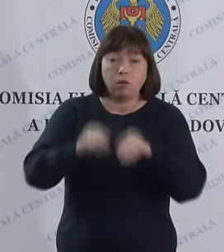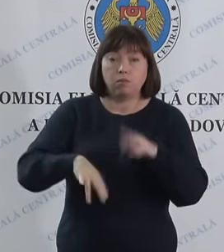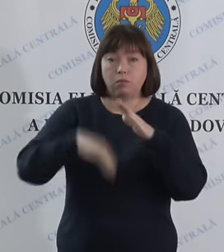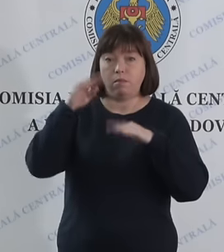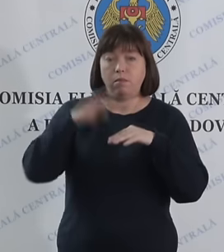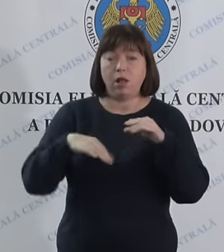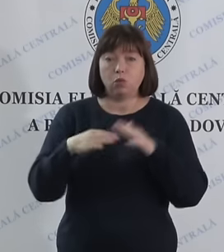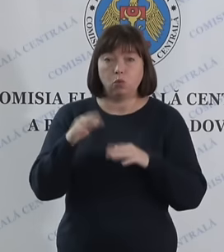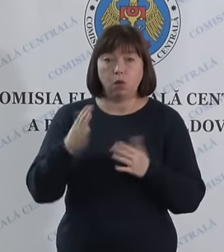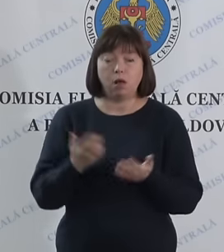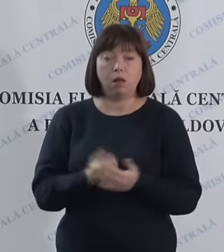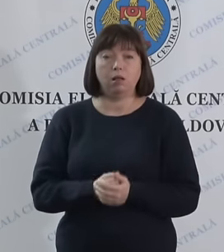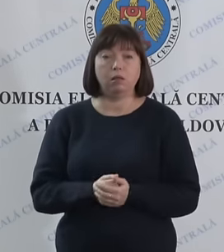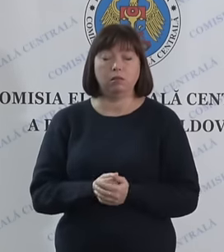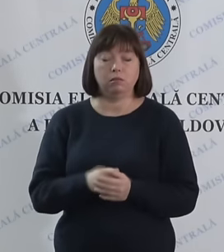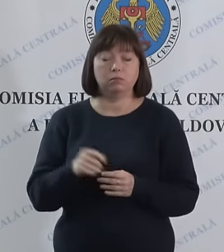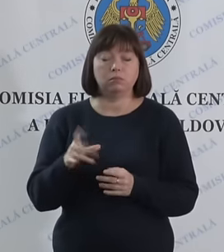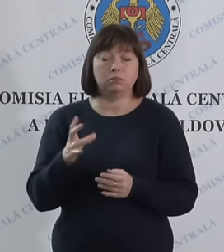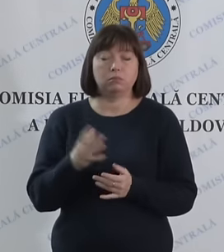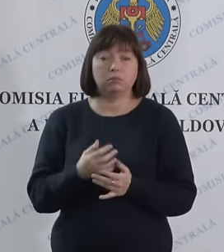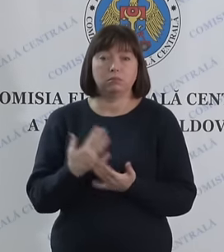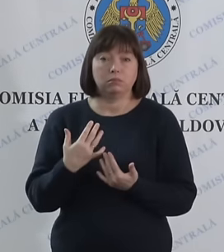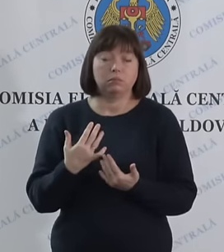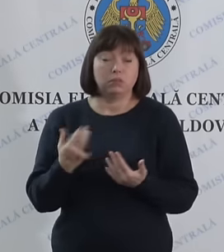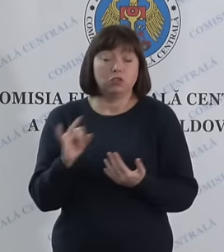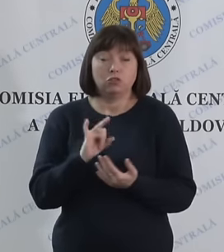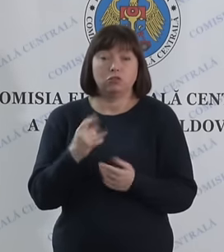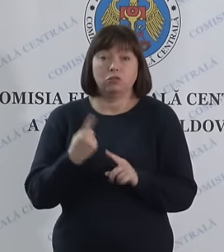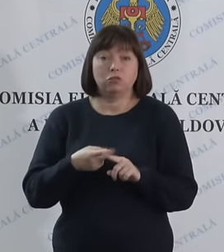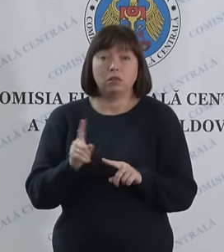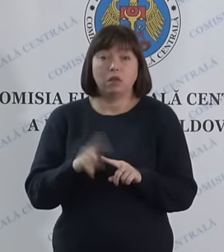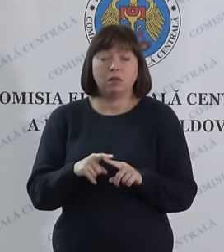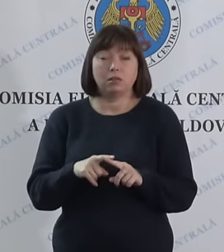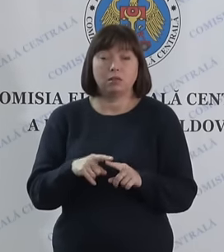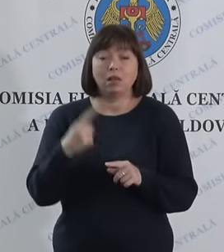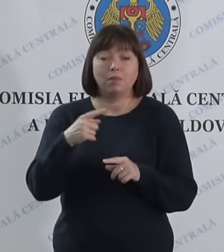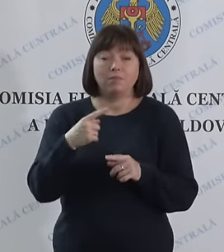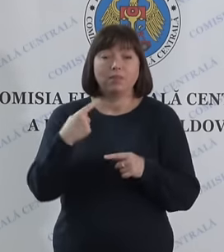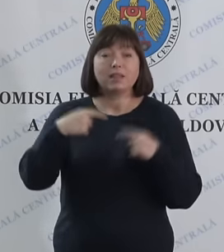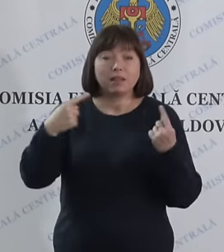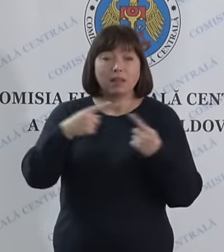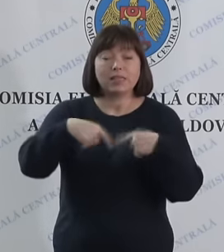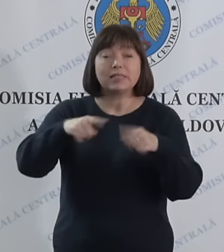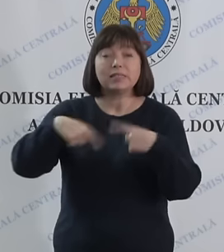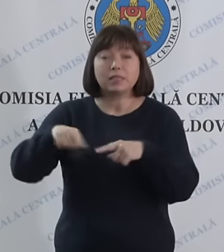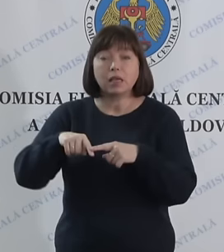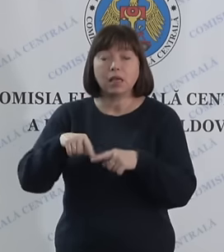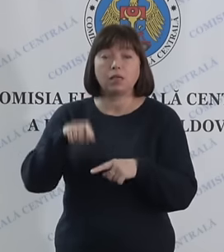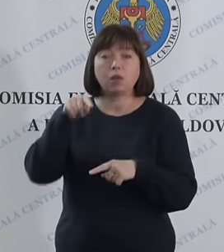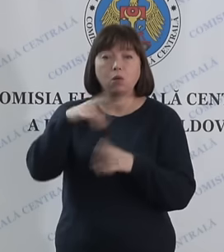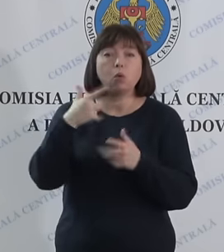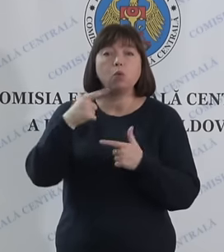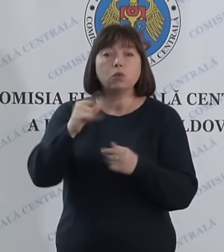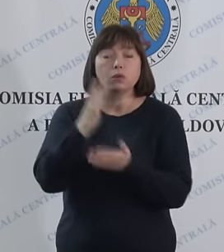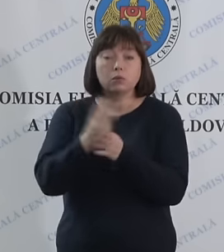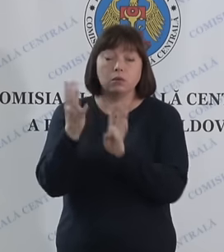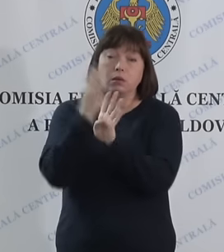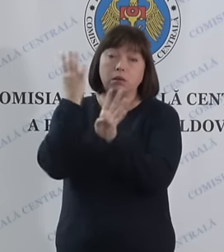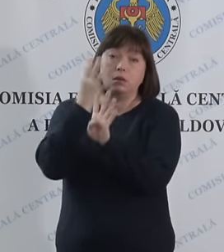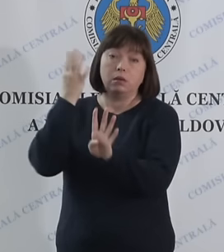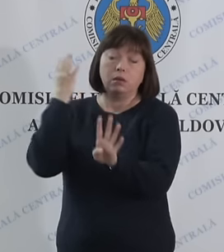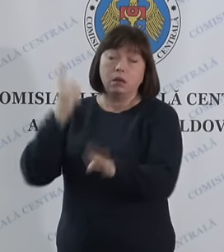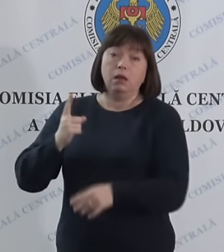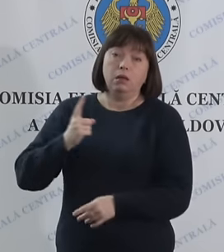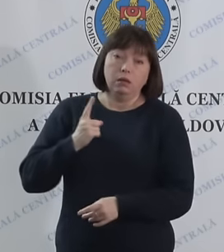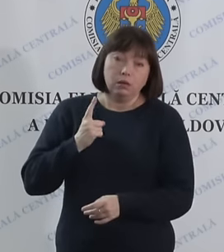păcate, în prezent, pe suport de hârtie. Și, de fapt, în unele secții de votare acolo unde apar scozi, rânduri de